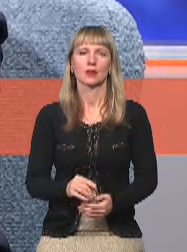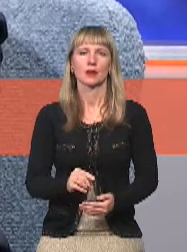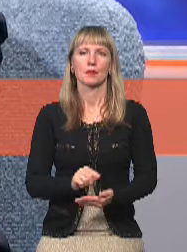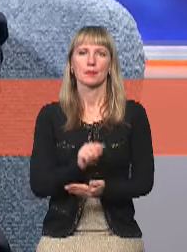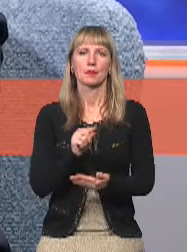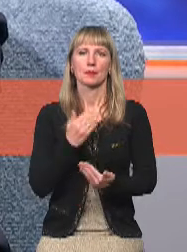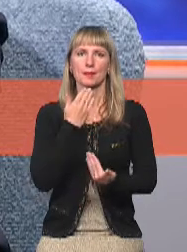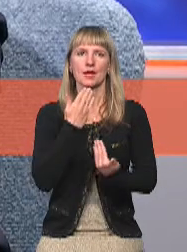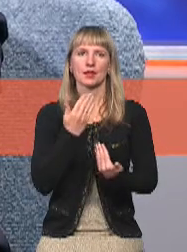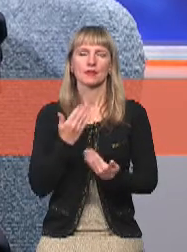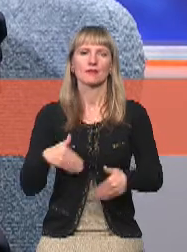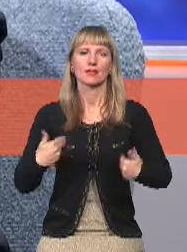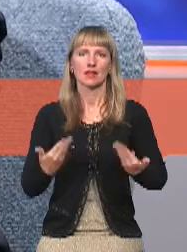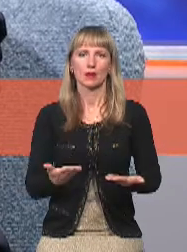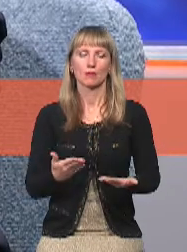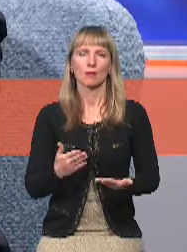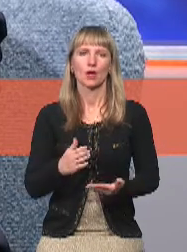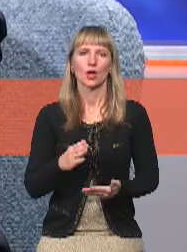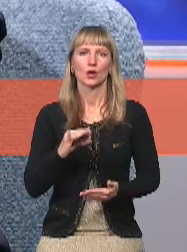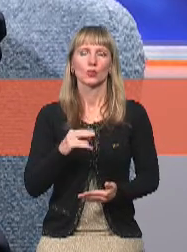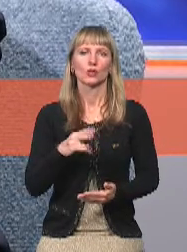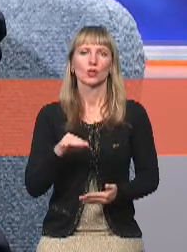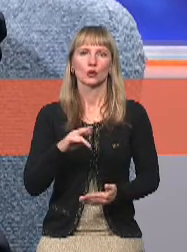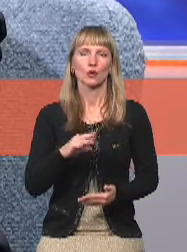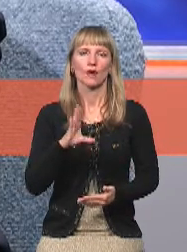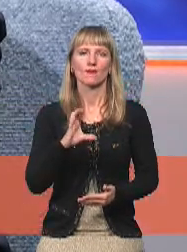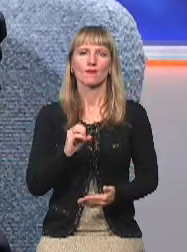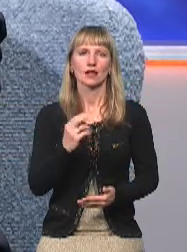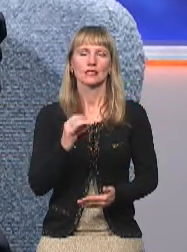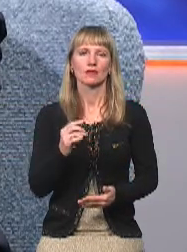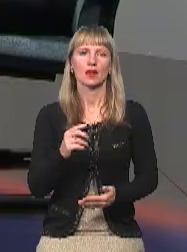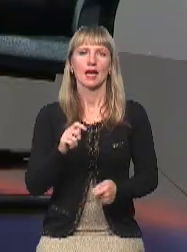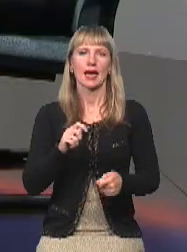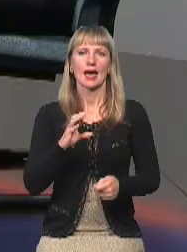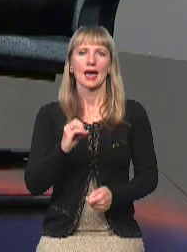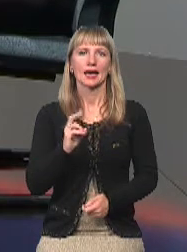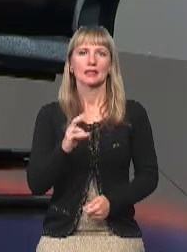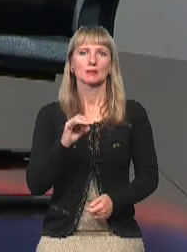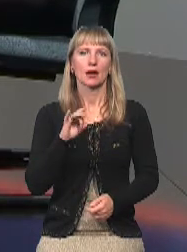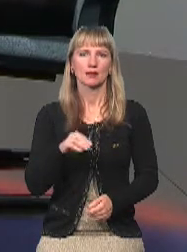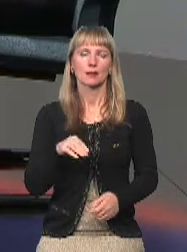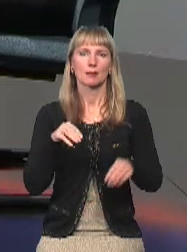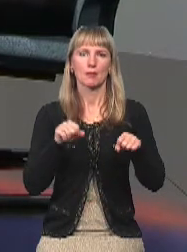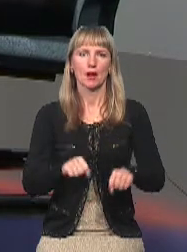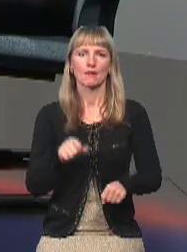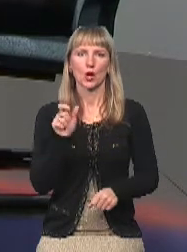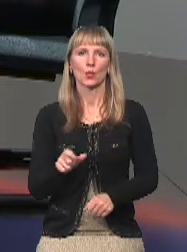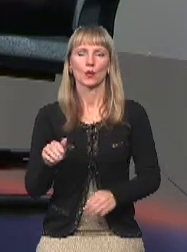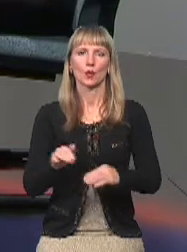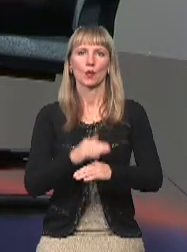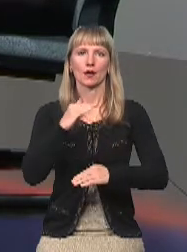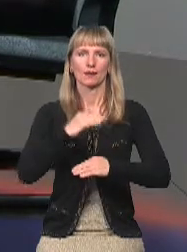у нашій студії Юлію Паскевську, експерта Уповноваженого Верховної Ради України з прав людини. Добрий вечір, пані Юлі. Добрий